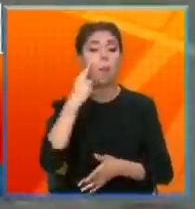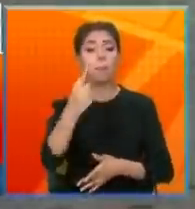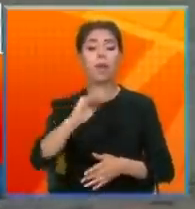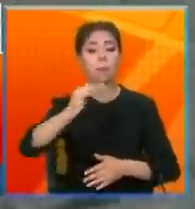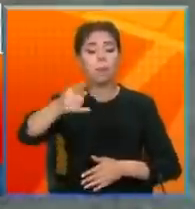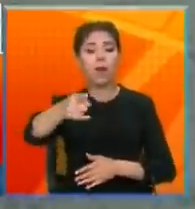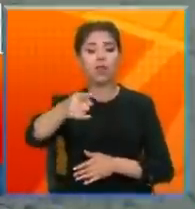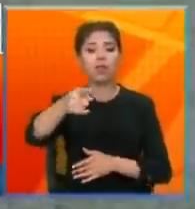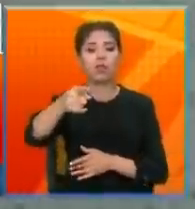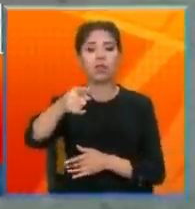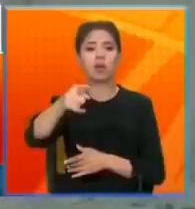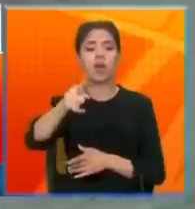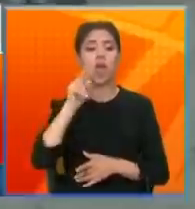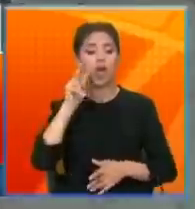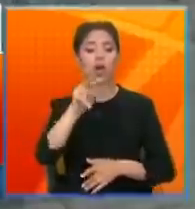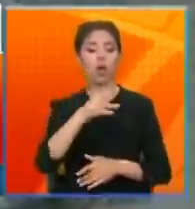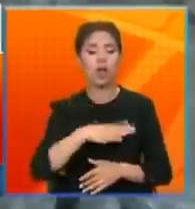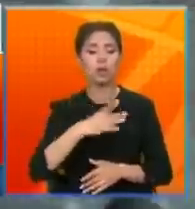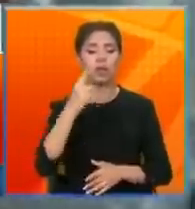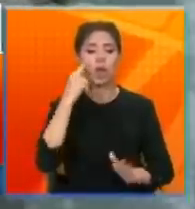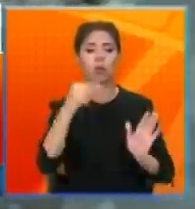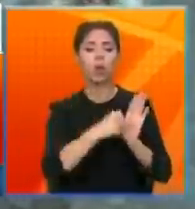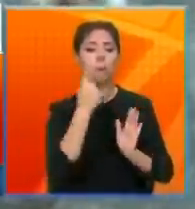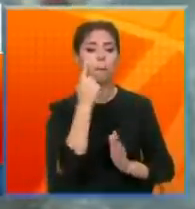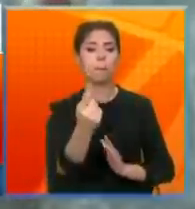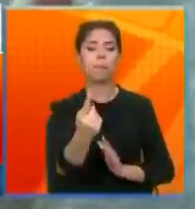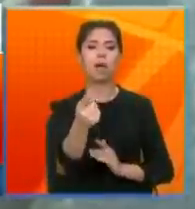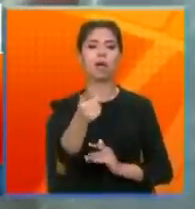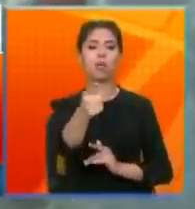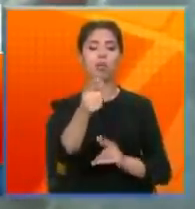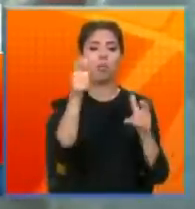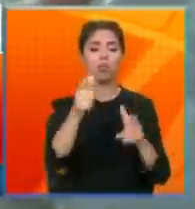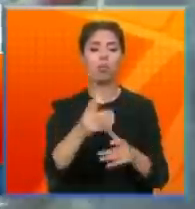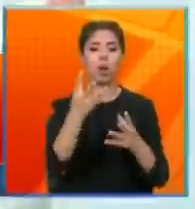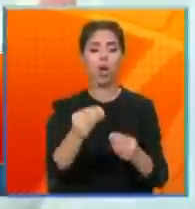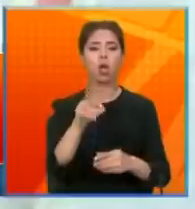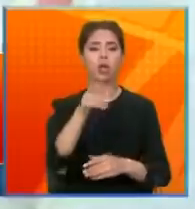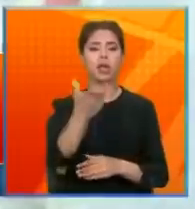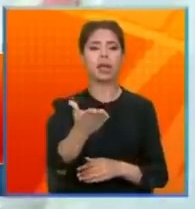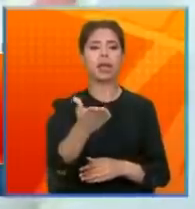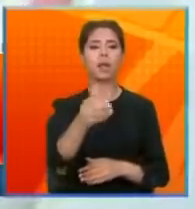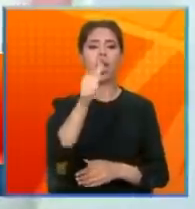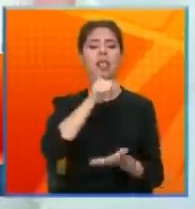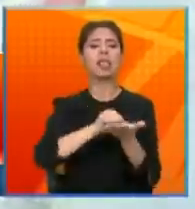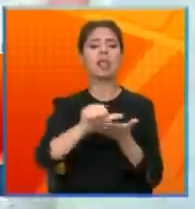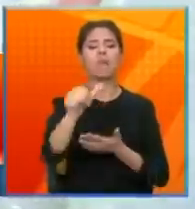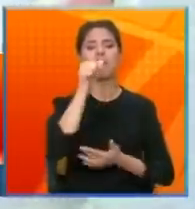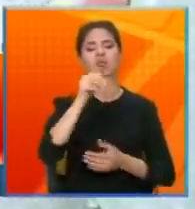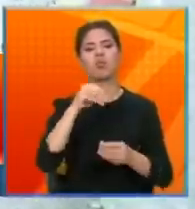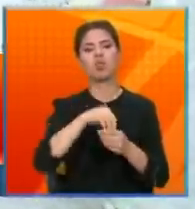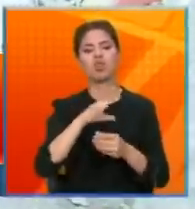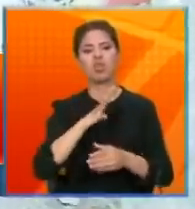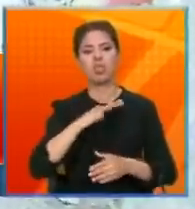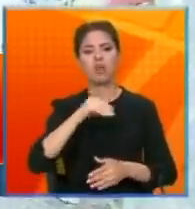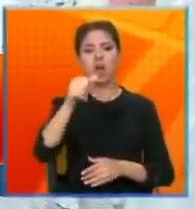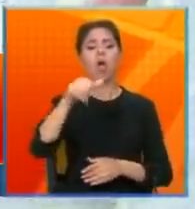ben sizlere gösterelim burada. Gördüğünüz gibi tamamıyla suyla dolmuş vaziyette.